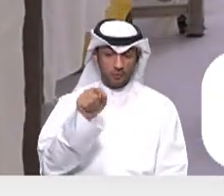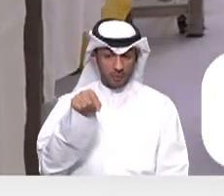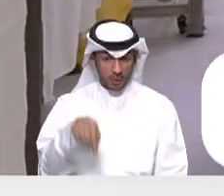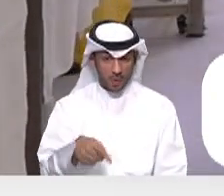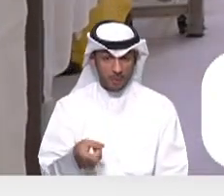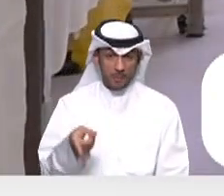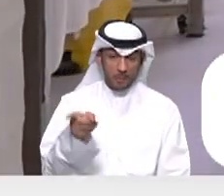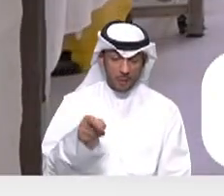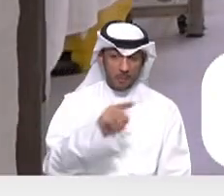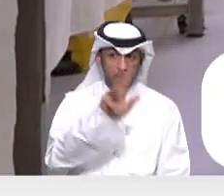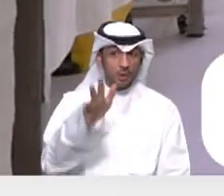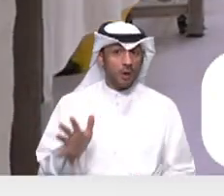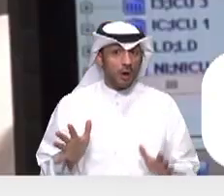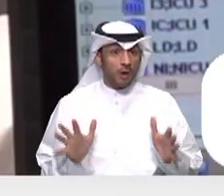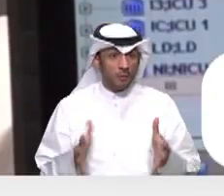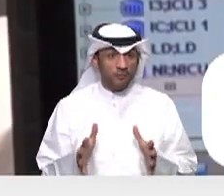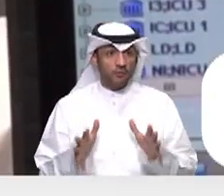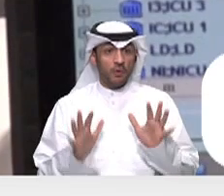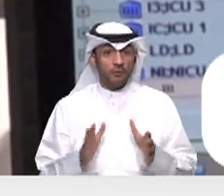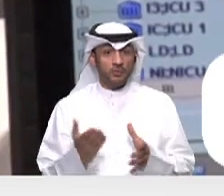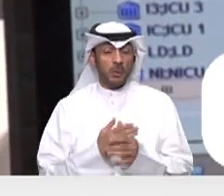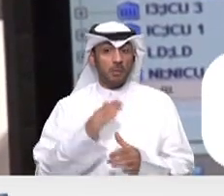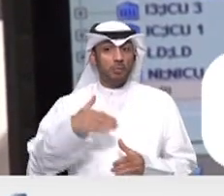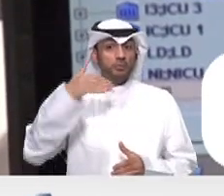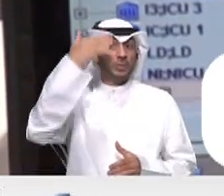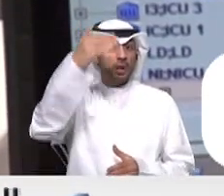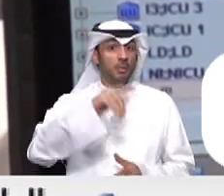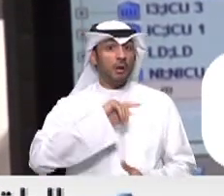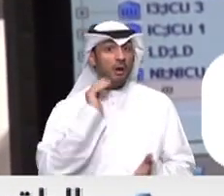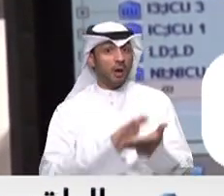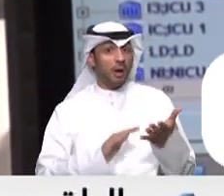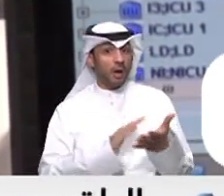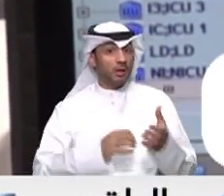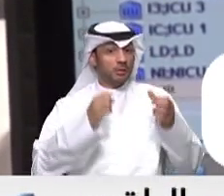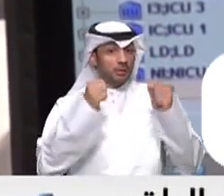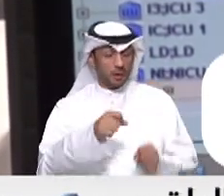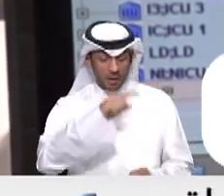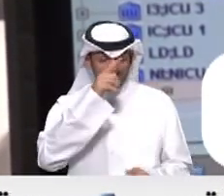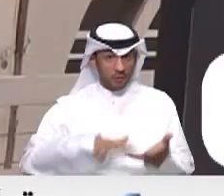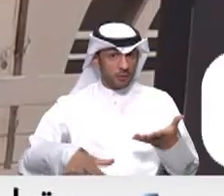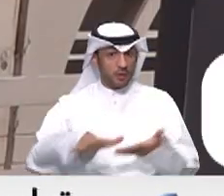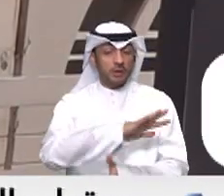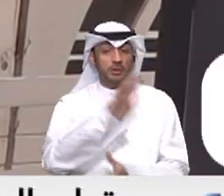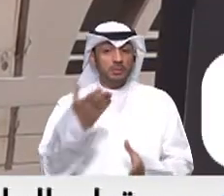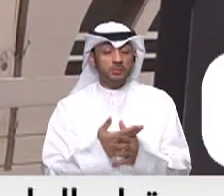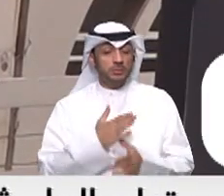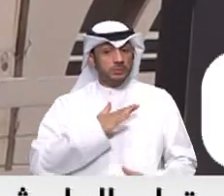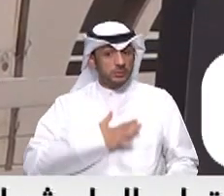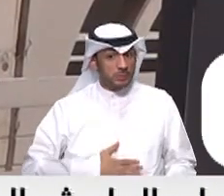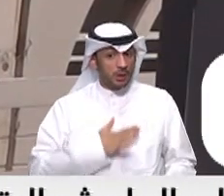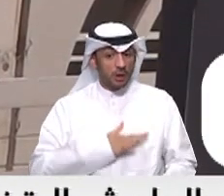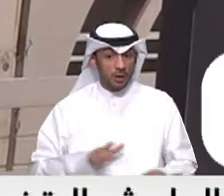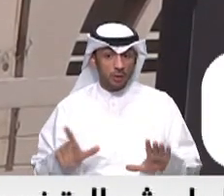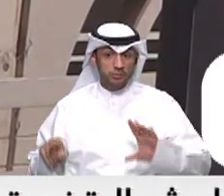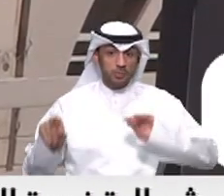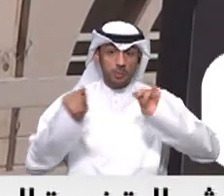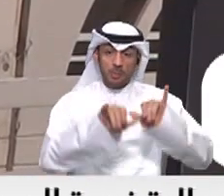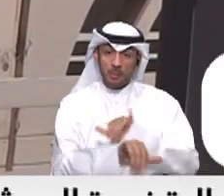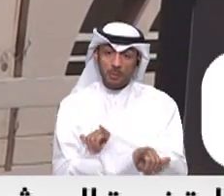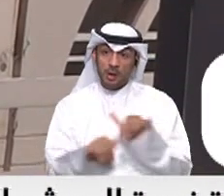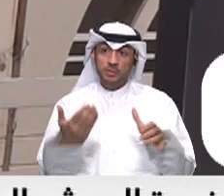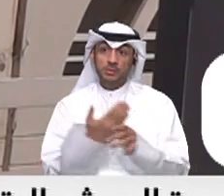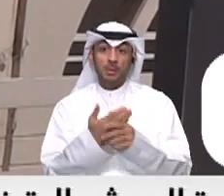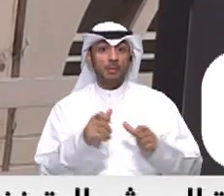يوم متخوفا من المرحلة المقبلة التي لن تسمح له إلا بالصمود أسابيع لمواجهة